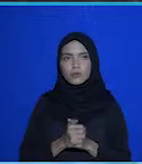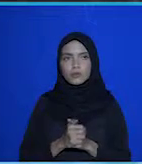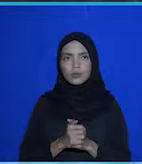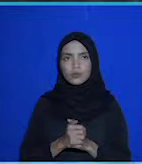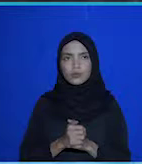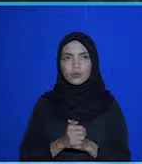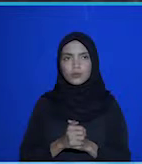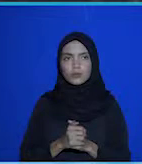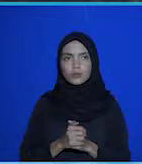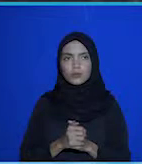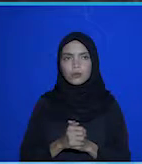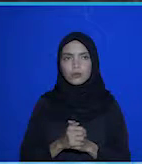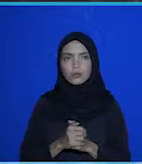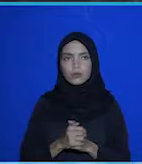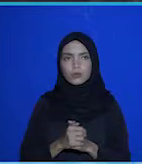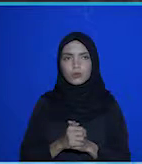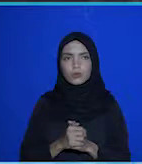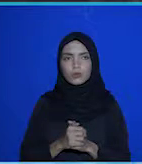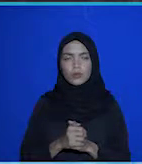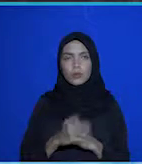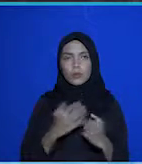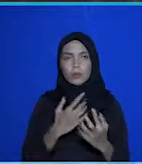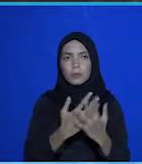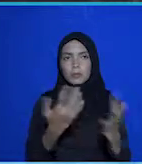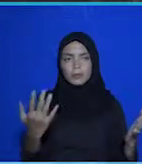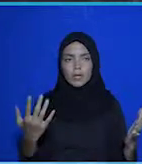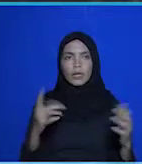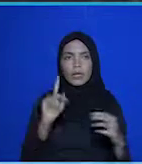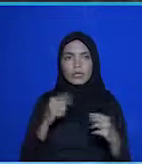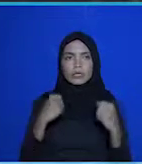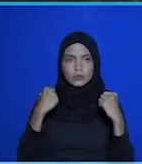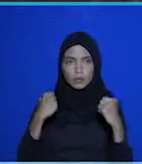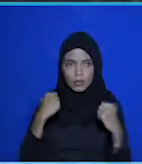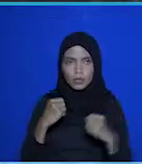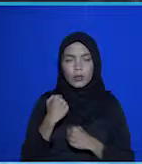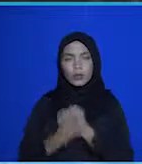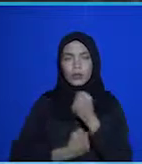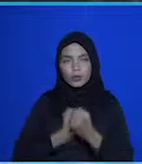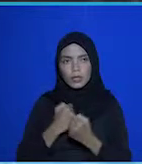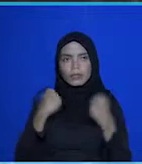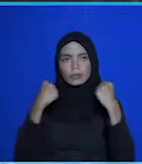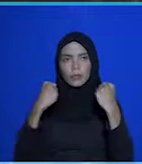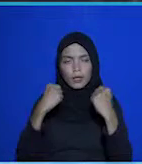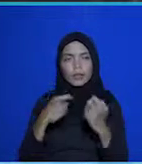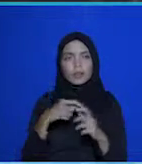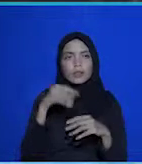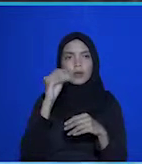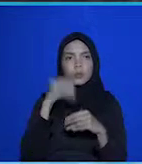semangat atau antusias dari komponen masyarakat sipil, kemudian dunia usaha, termasuk luar biasa kontribusi